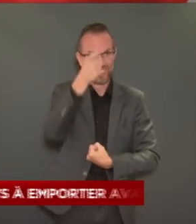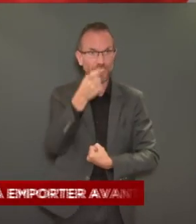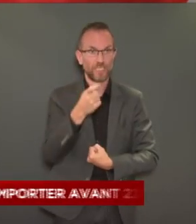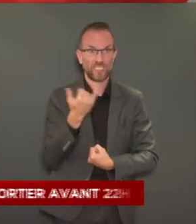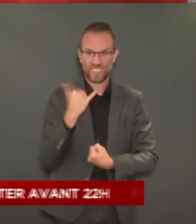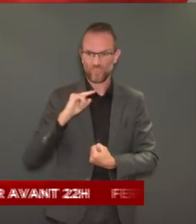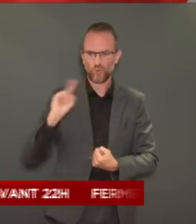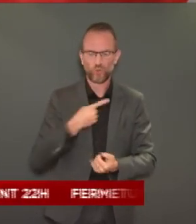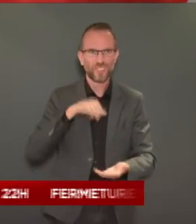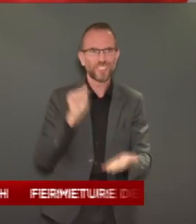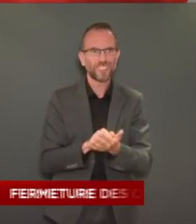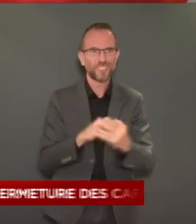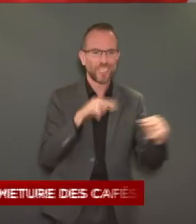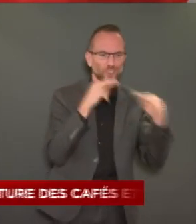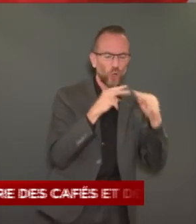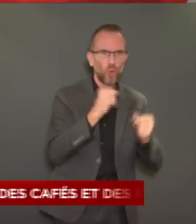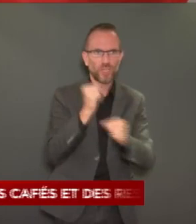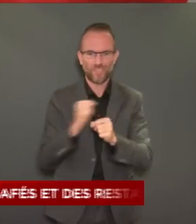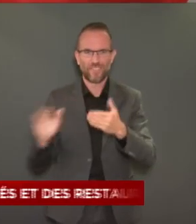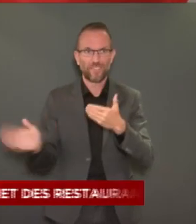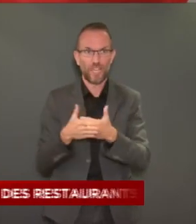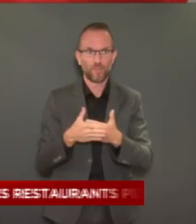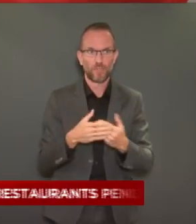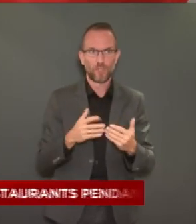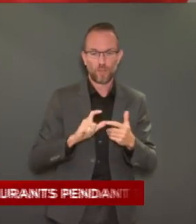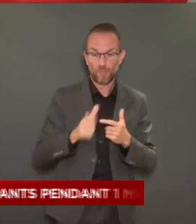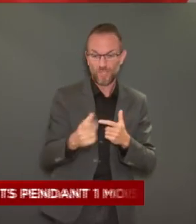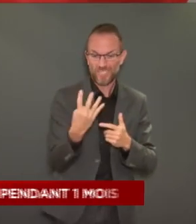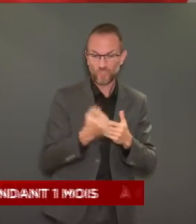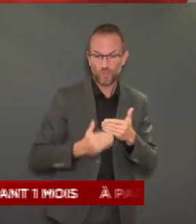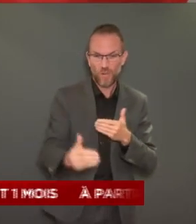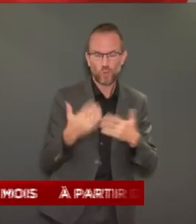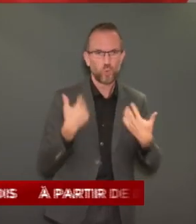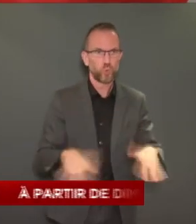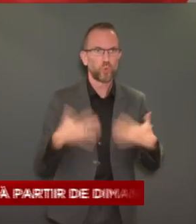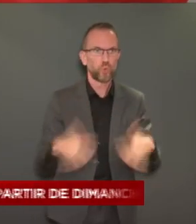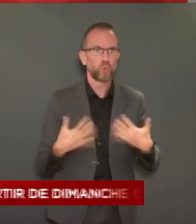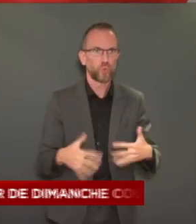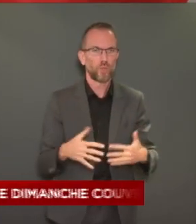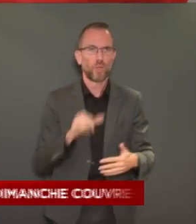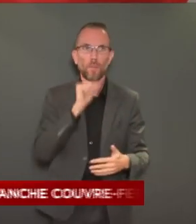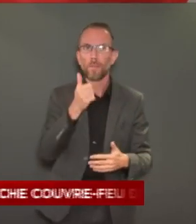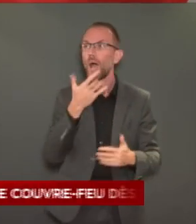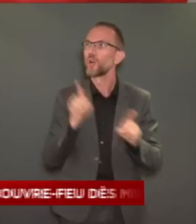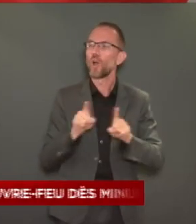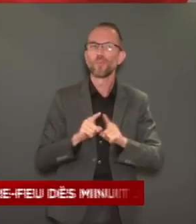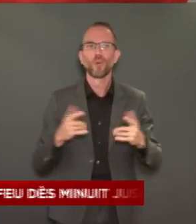4 semaines tous les cafés, tous les restaurants, il faut prendre cette mesure de façon